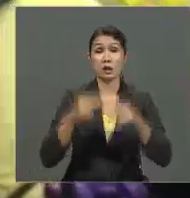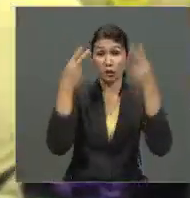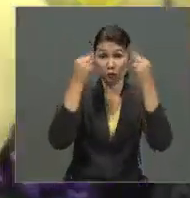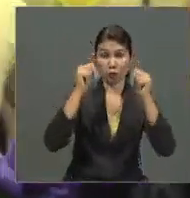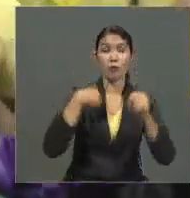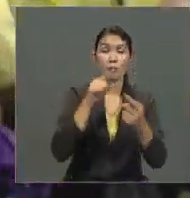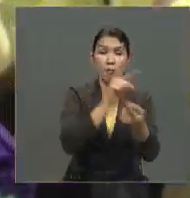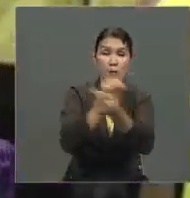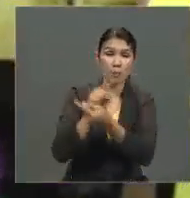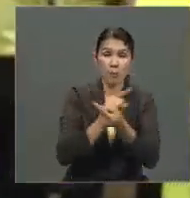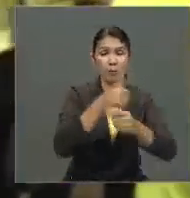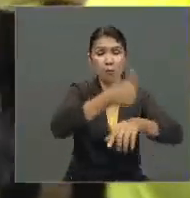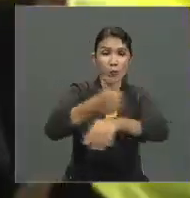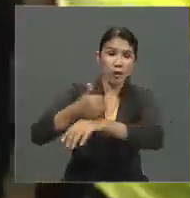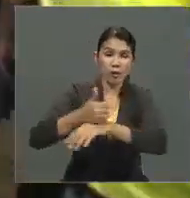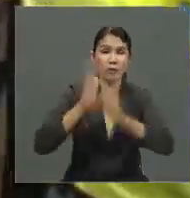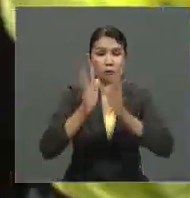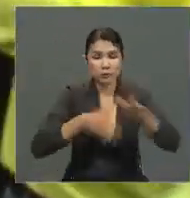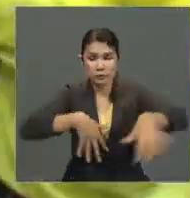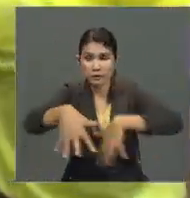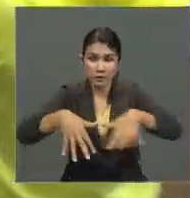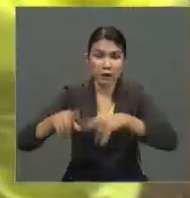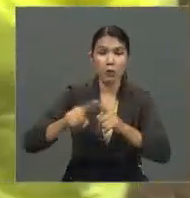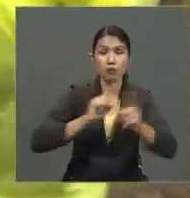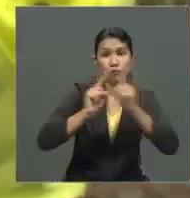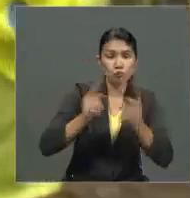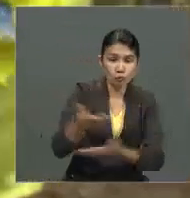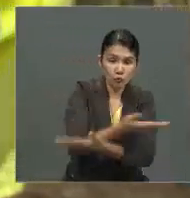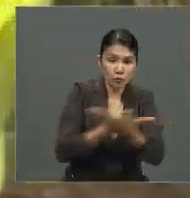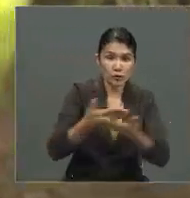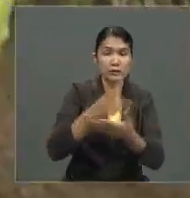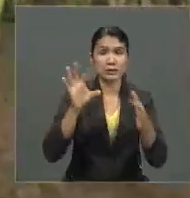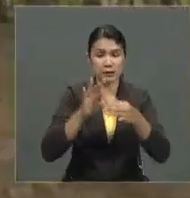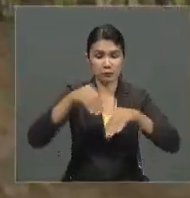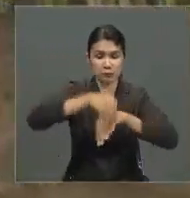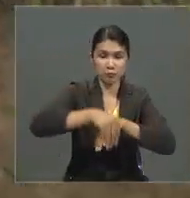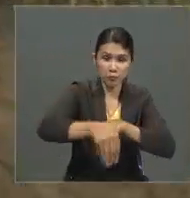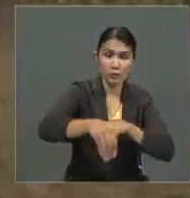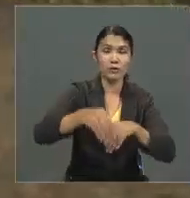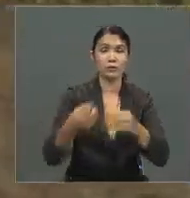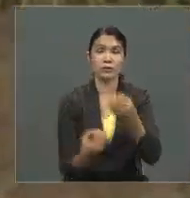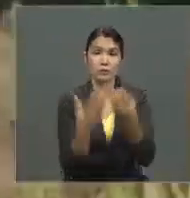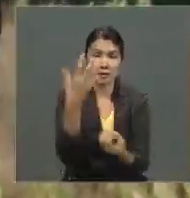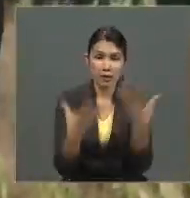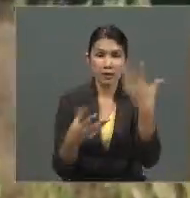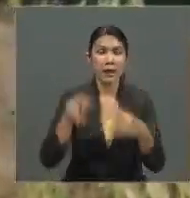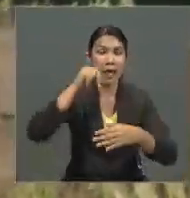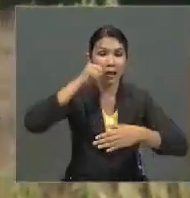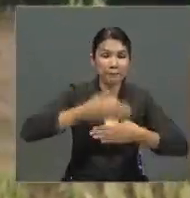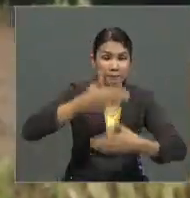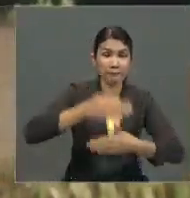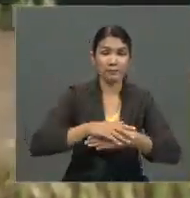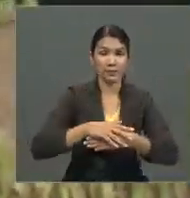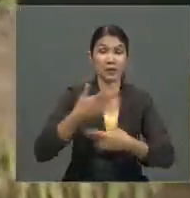ราชการผู้นำชุมชนนะครับที่เข้ามารายงานสถานการณ์ในเรื่องของการปลูกป่าการทำฝายชะลอน้ำบนพื้นที่ต้นน้ำโดยนายกรัฐ